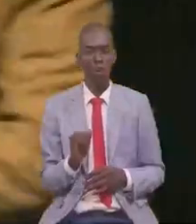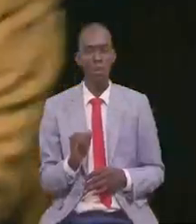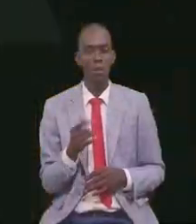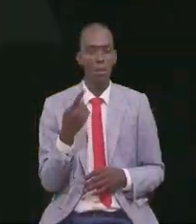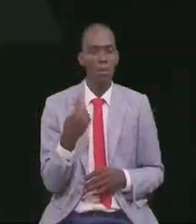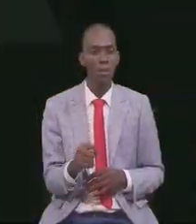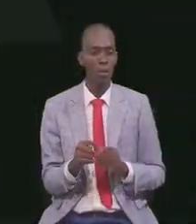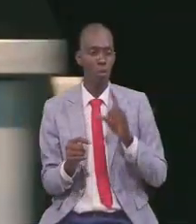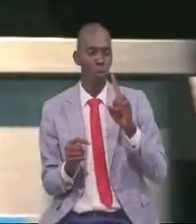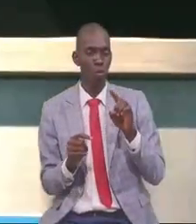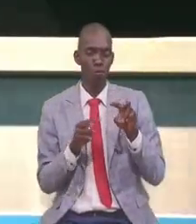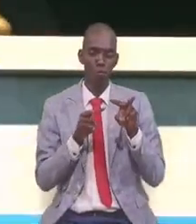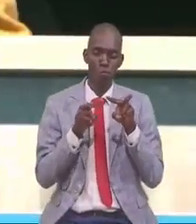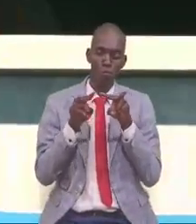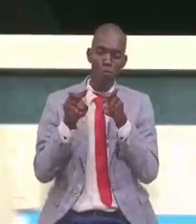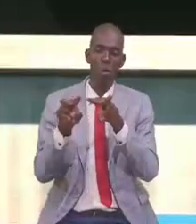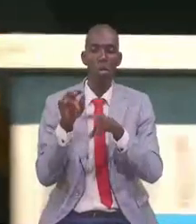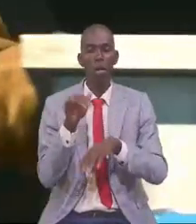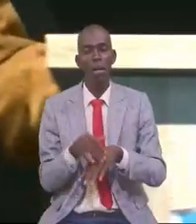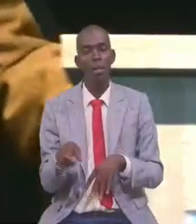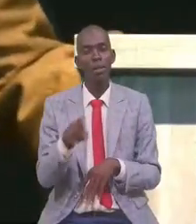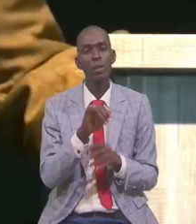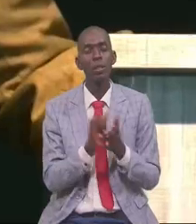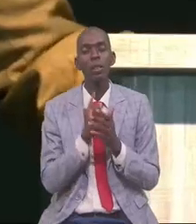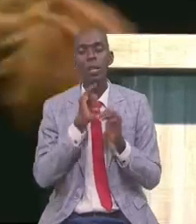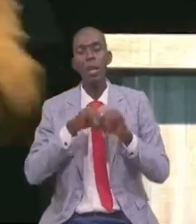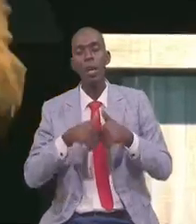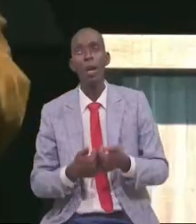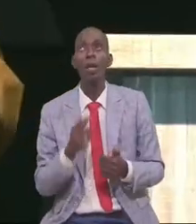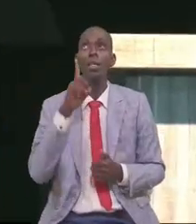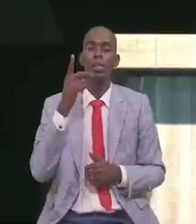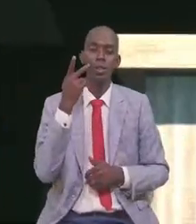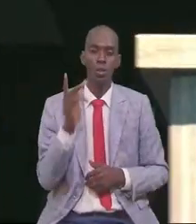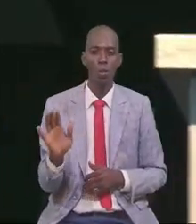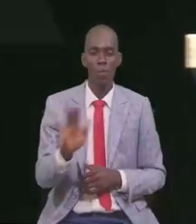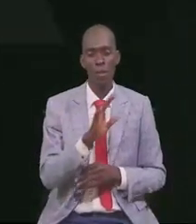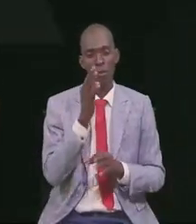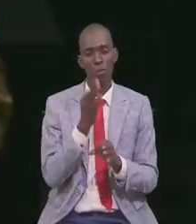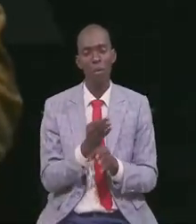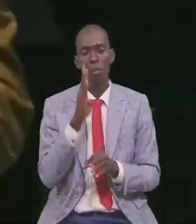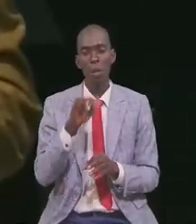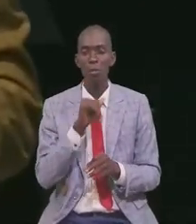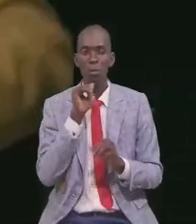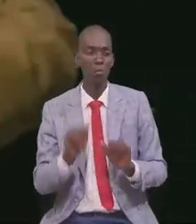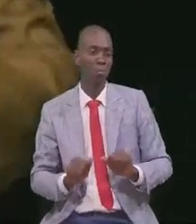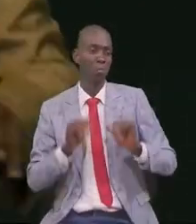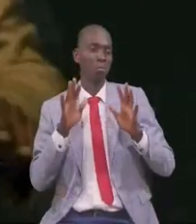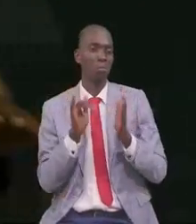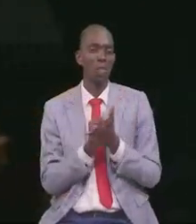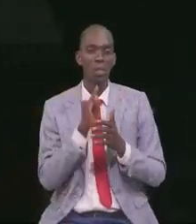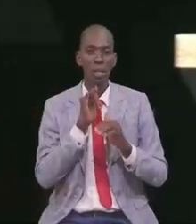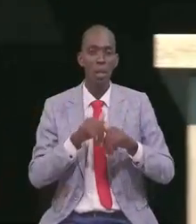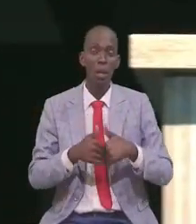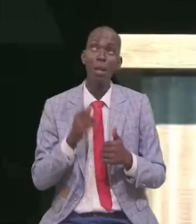qui les regarde. C'est comme ça qu'il a vu leur foi. En n'abandonnant pas, c'est comme ça qu'il a vu leur foi.